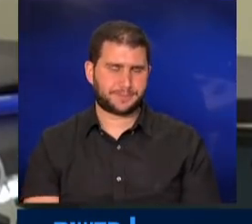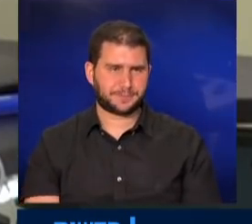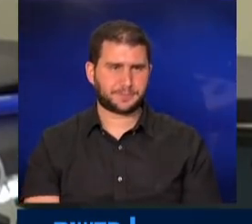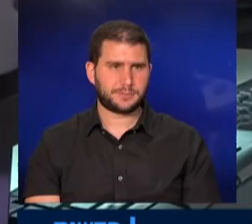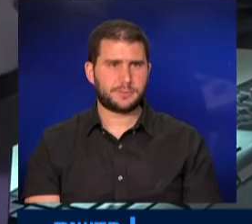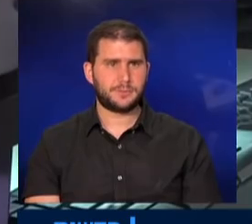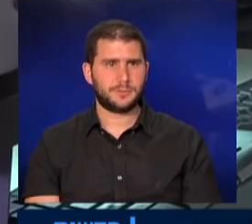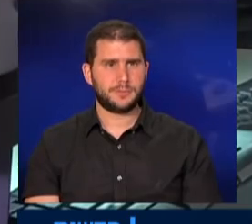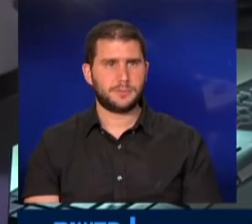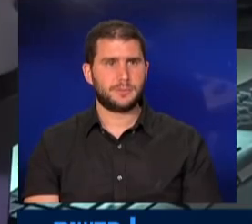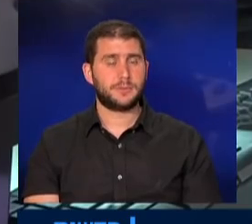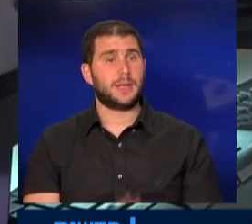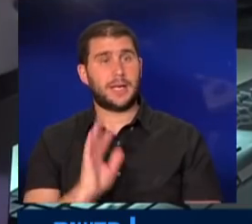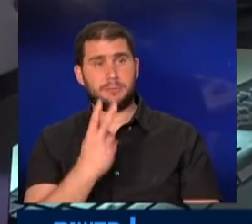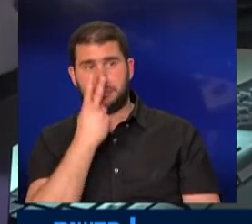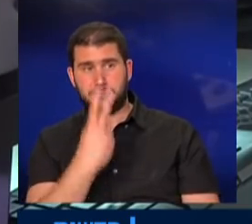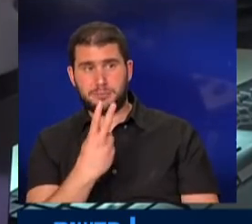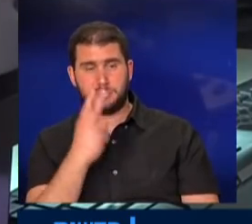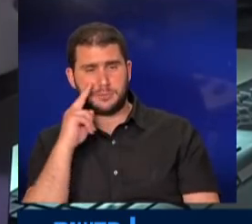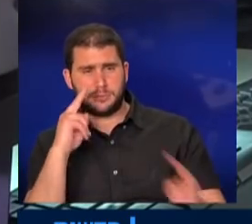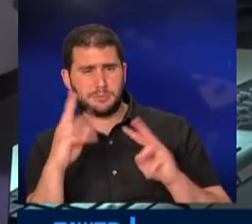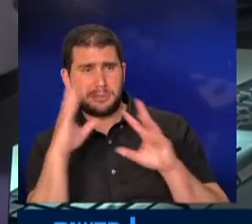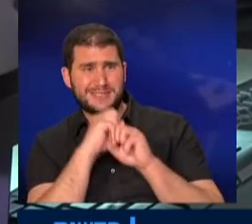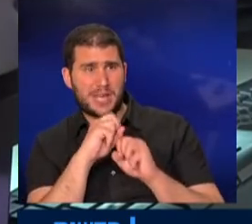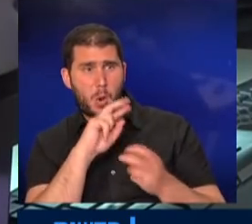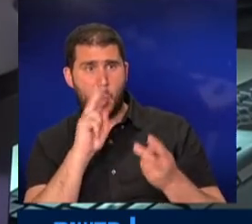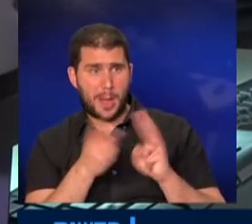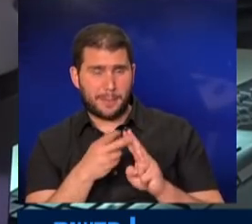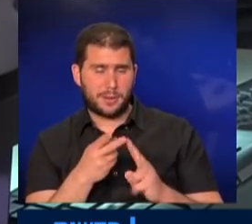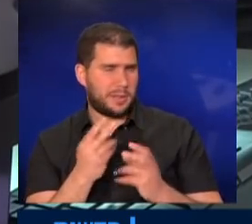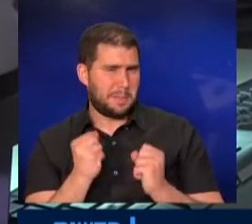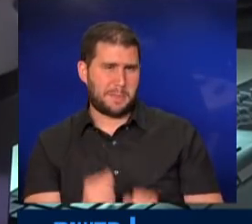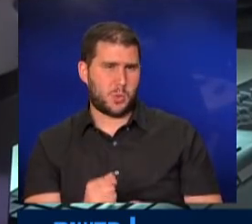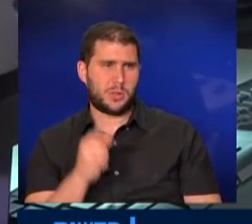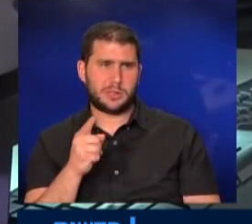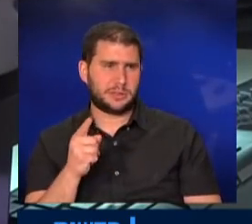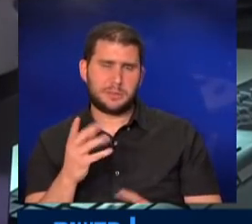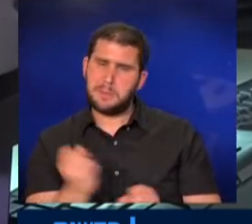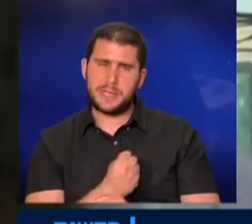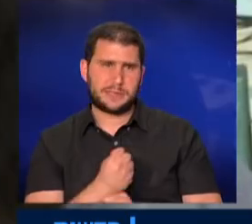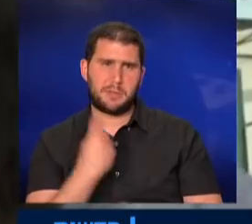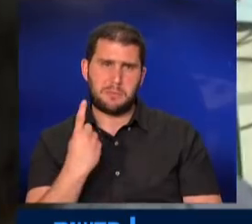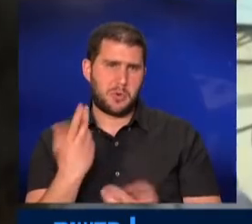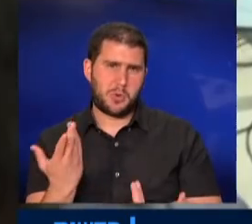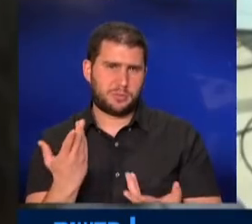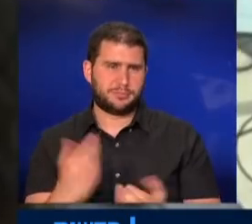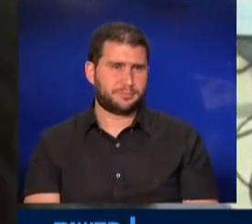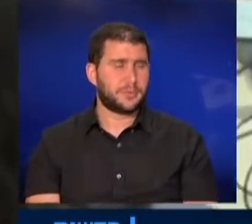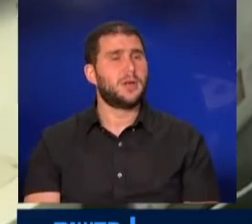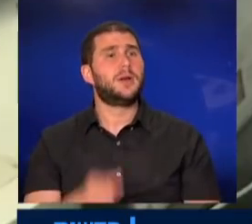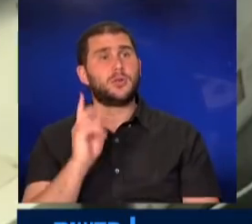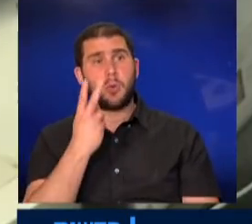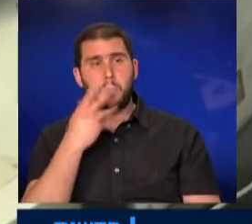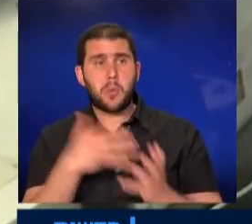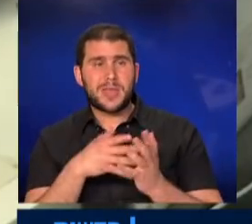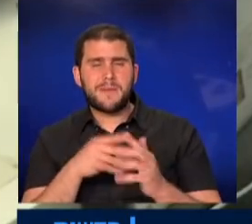ונגד רוסיה. אם מסתכלים על זה בראייה עולמית, אין שום ספק, זה מנצח בכל פרמטר. כשמודדים ויראליות קשה,